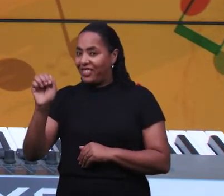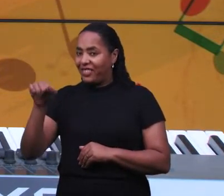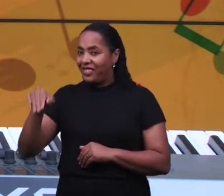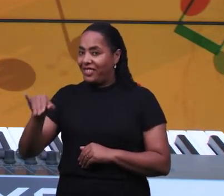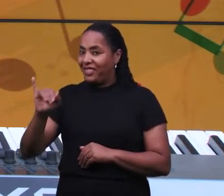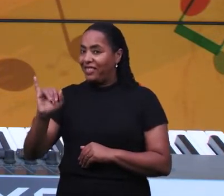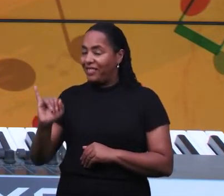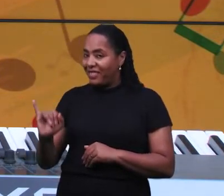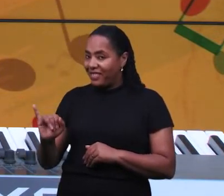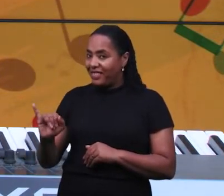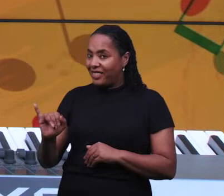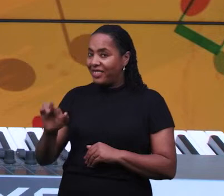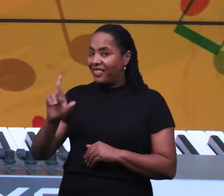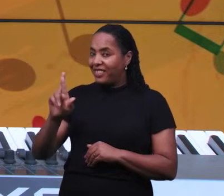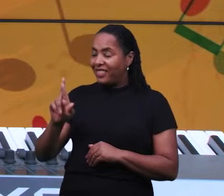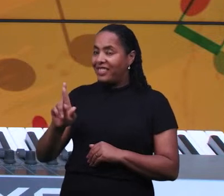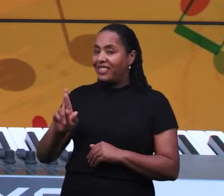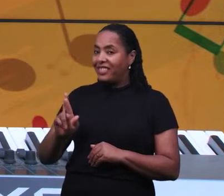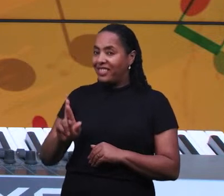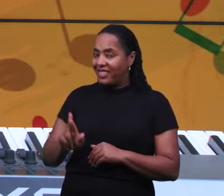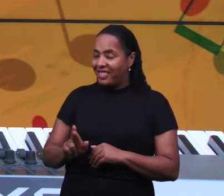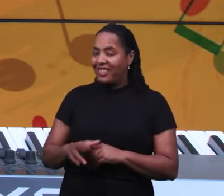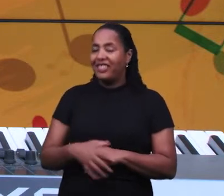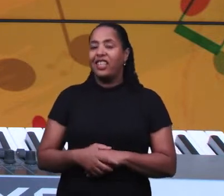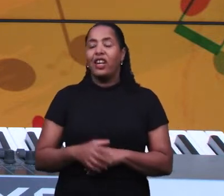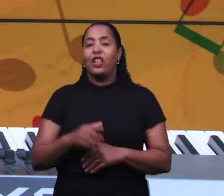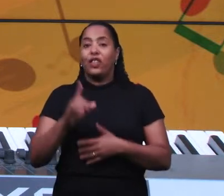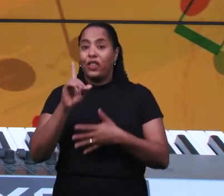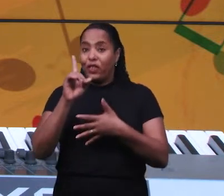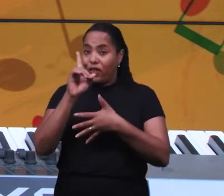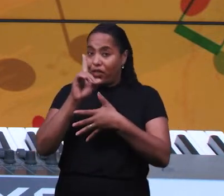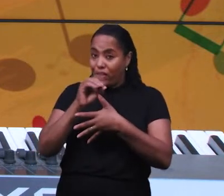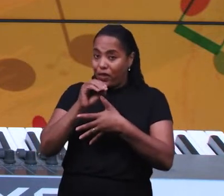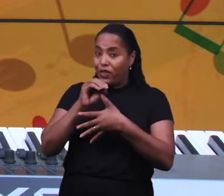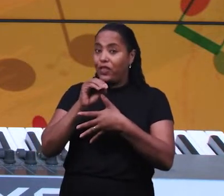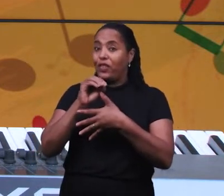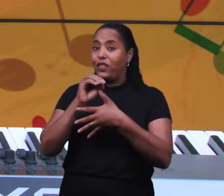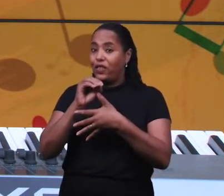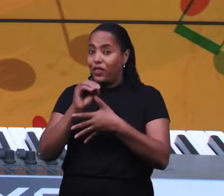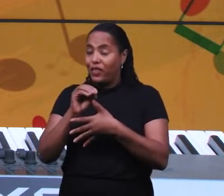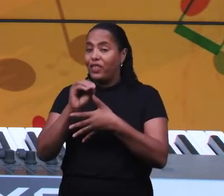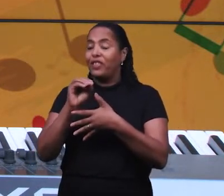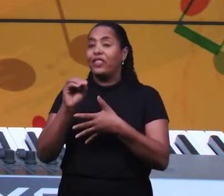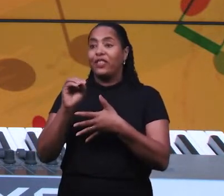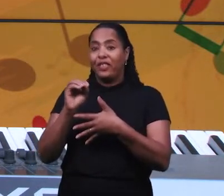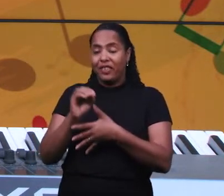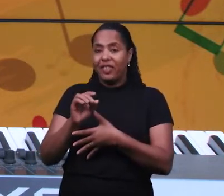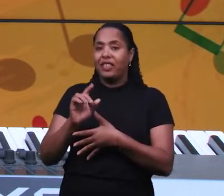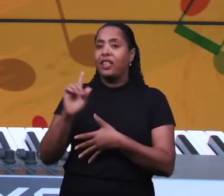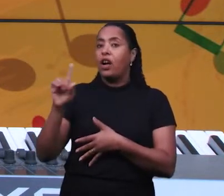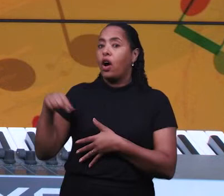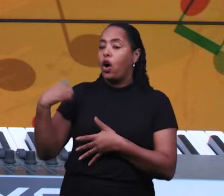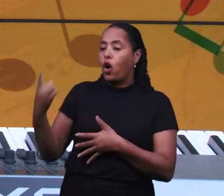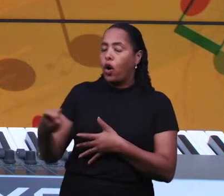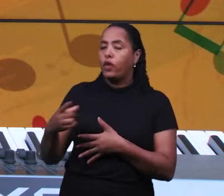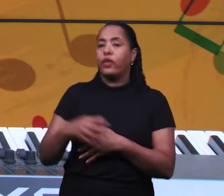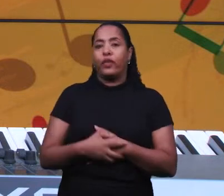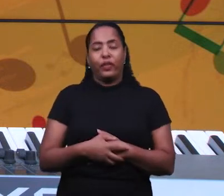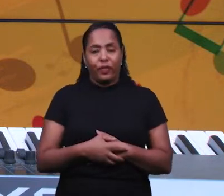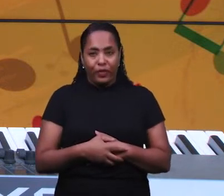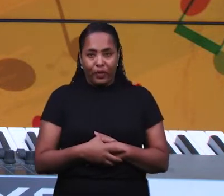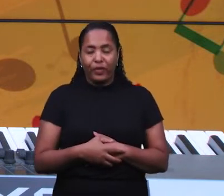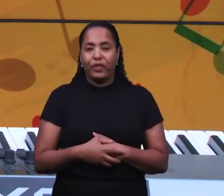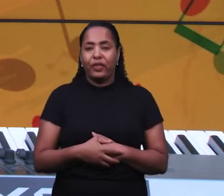do, fá, mi, ré, Et là, il y a le prochain. Do. do. Là, on